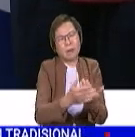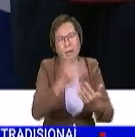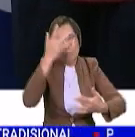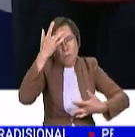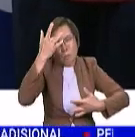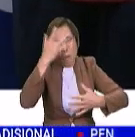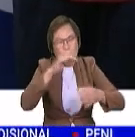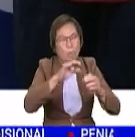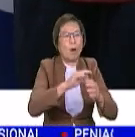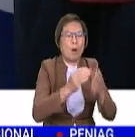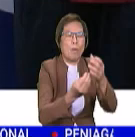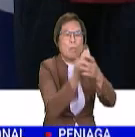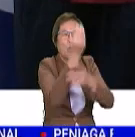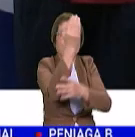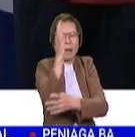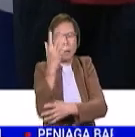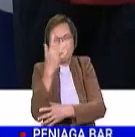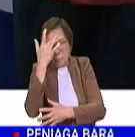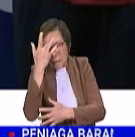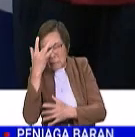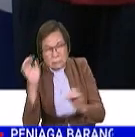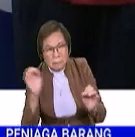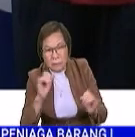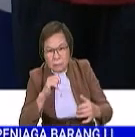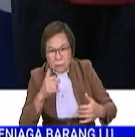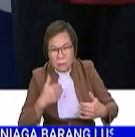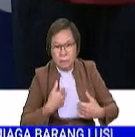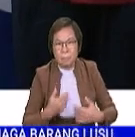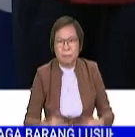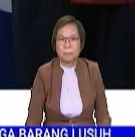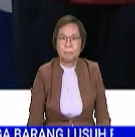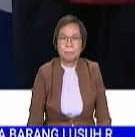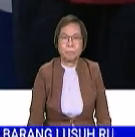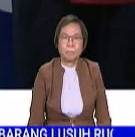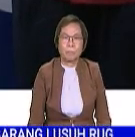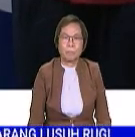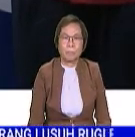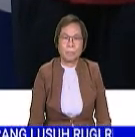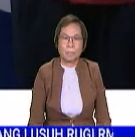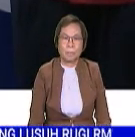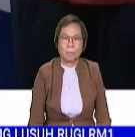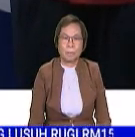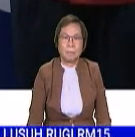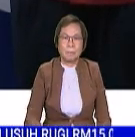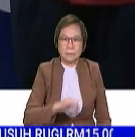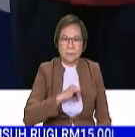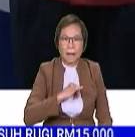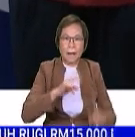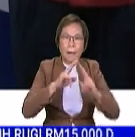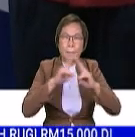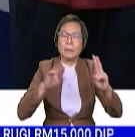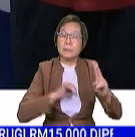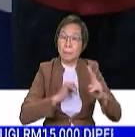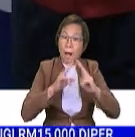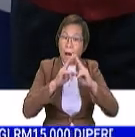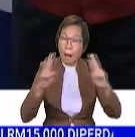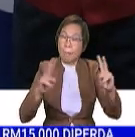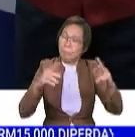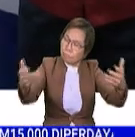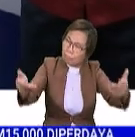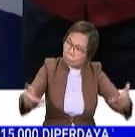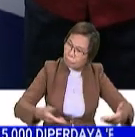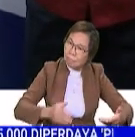penyakit-penyakit yang pelik pelik yang susahnya di HP tangannya Kejadian ini diantara buckaroo yang saya amat ya premium